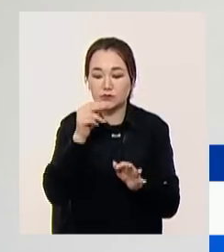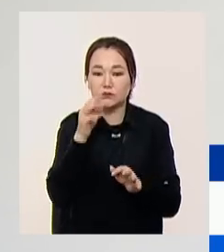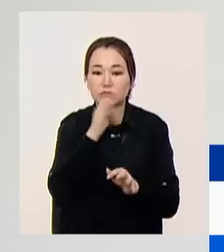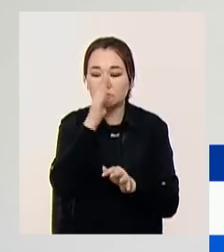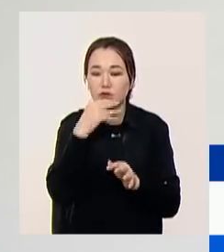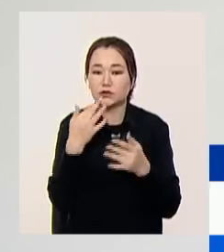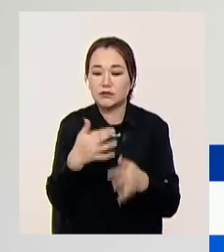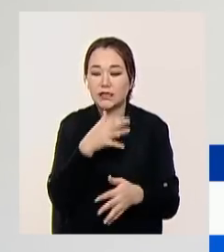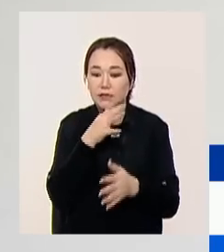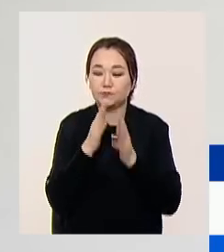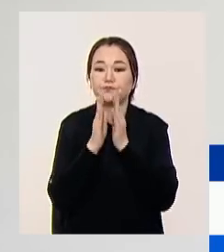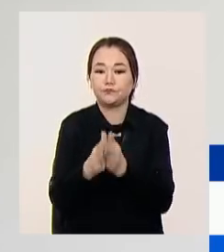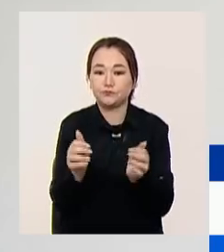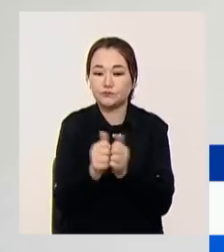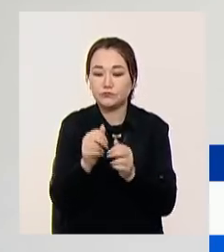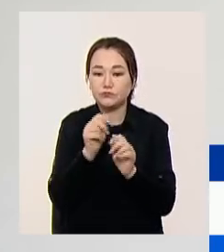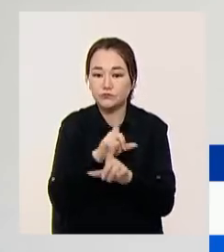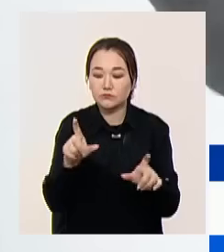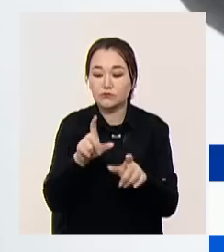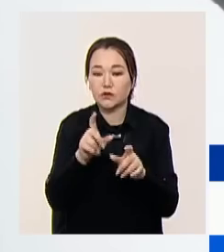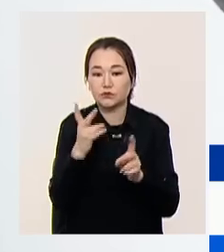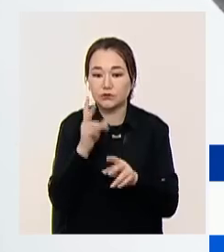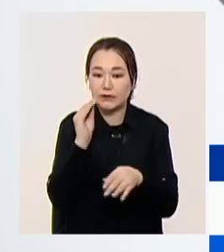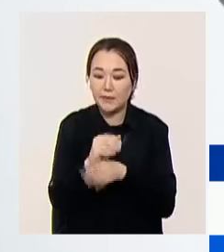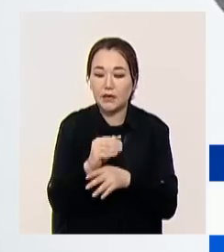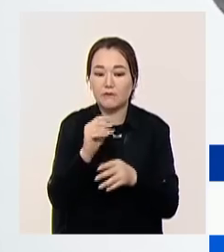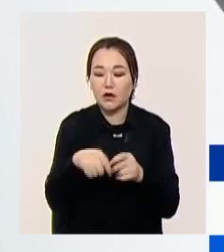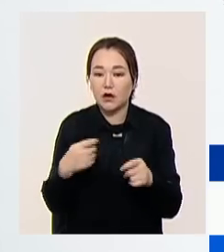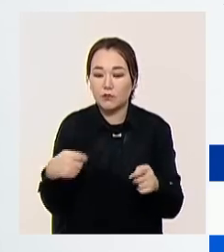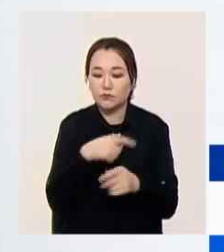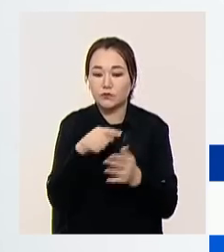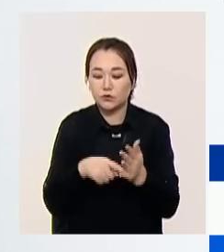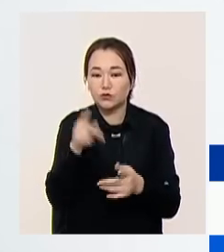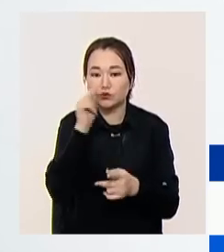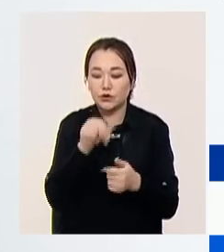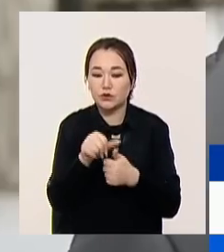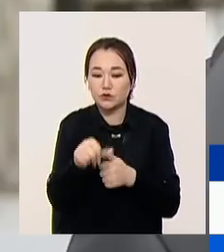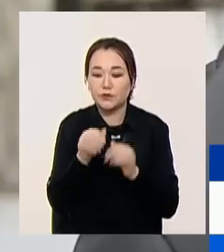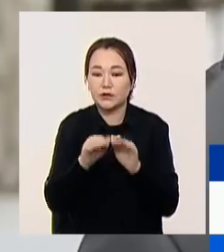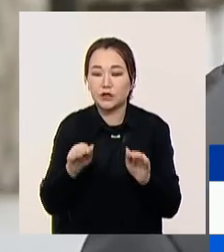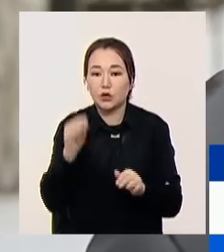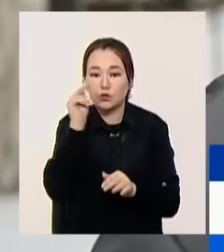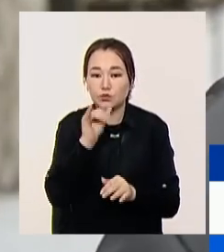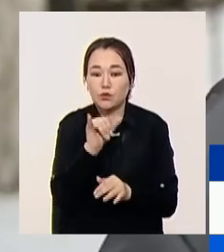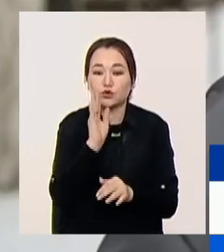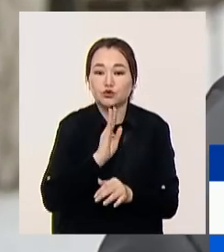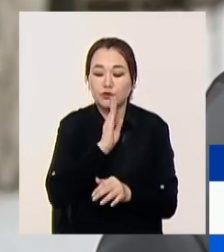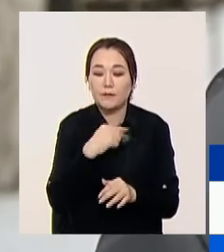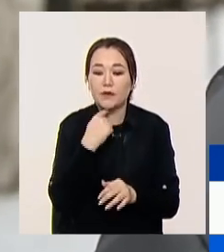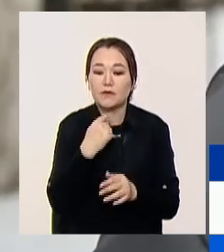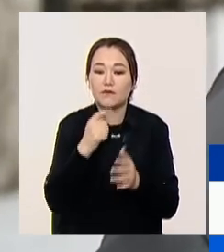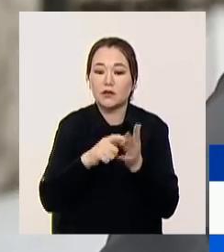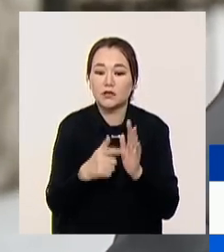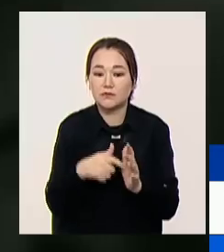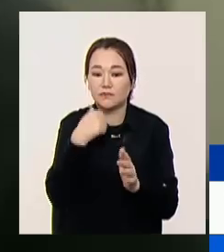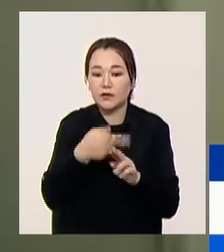лет просят построить пристройку, но вопрос затянулся. У Альмиры Кенжиной здесь учатся особенные дети. Инклюзивный первый класс открыли в